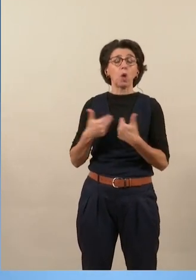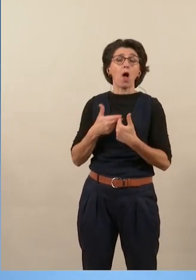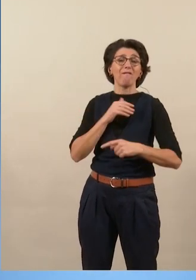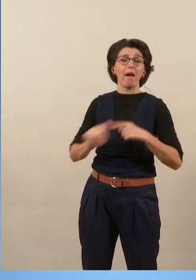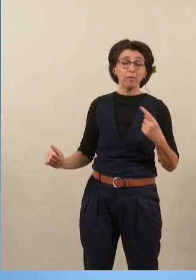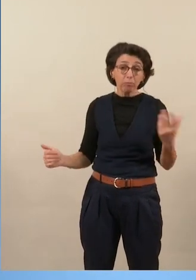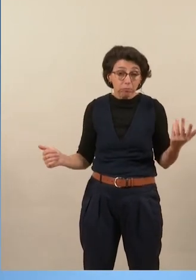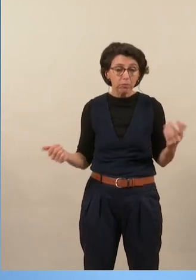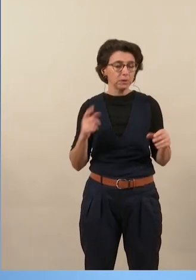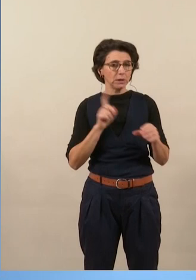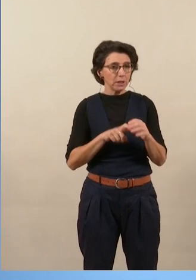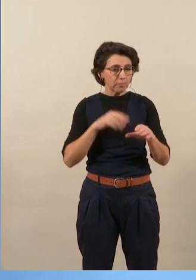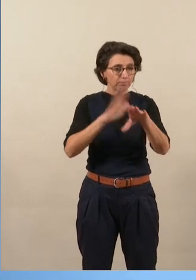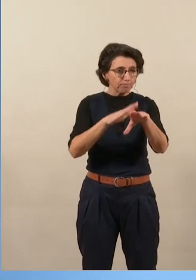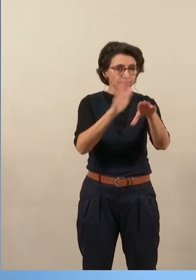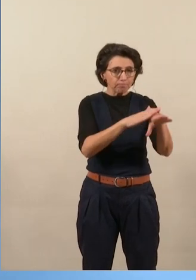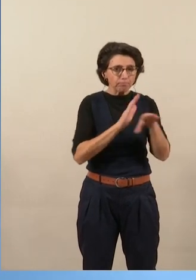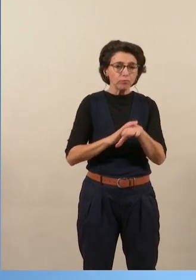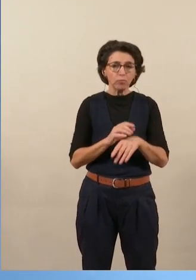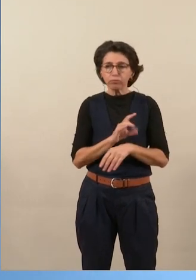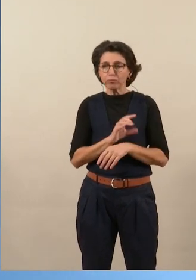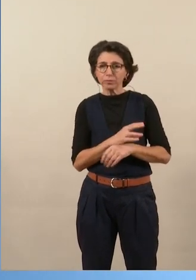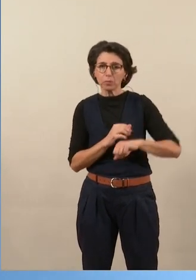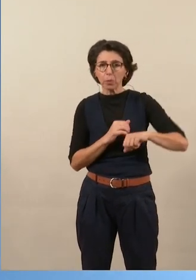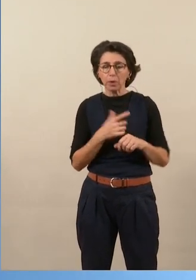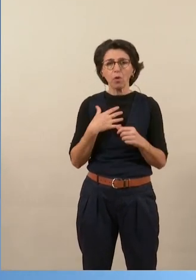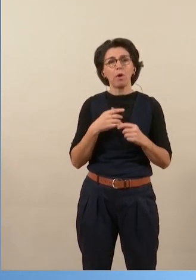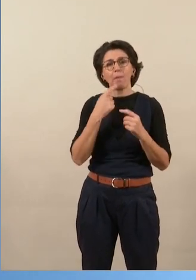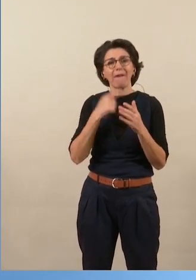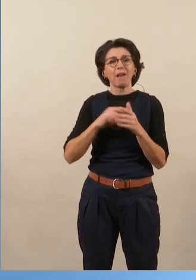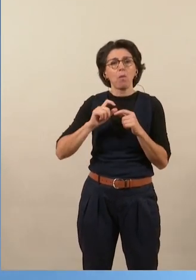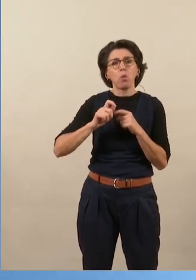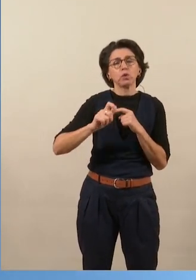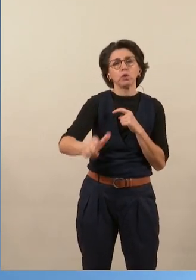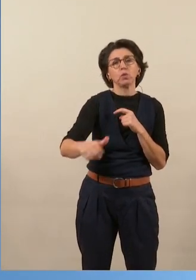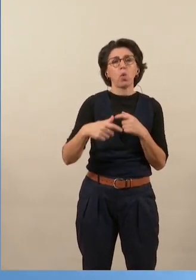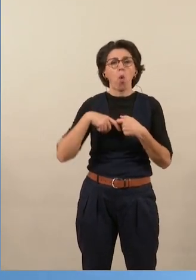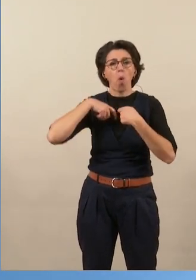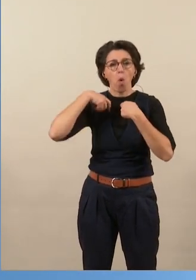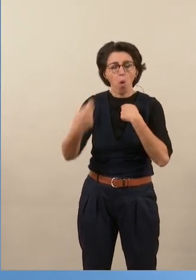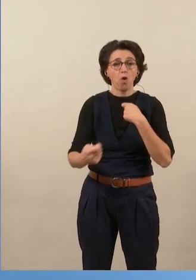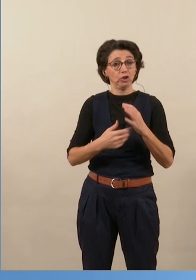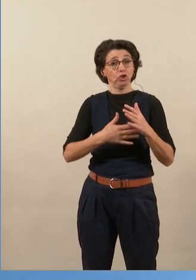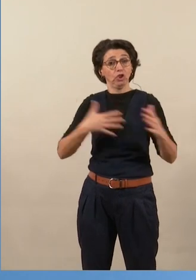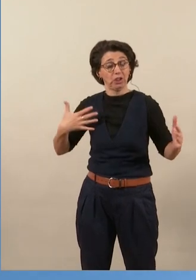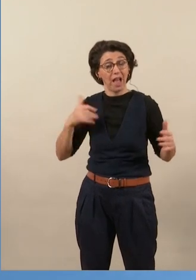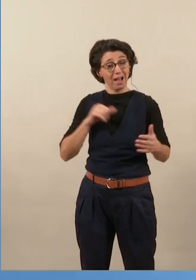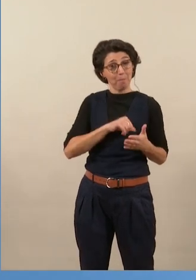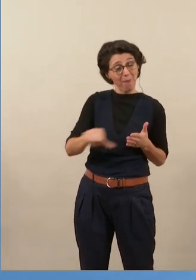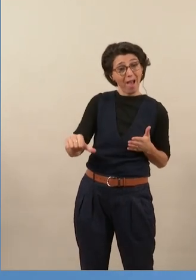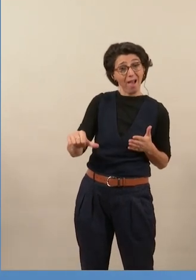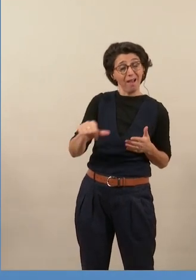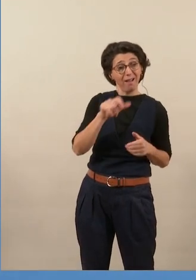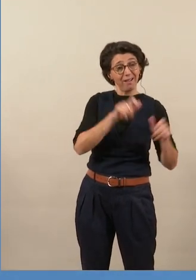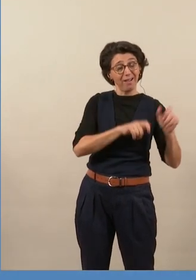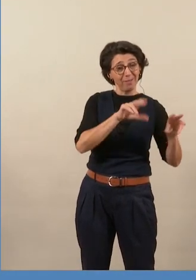syndicats vous alertent mais vous n'en avez cure vous préférez les procédures longues et coûteuses au frais du contribuable en engageant avec leur